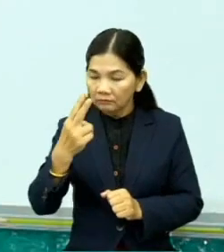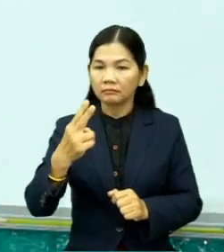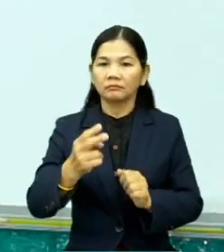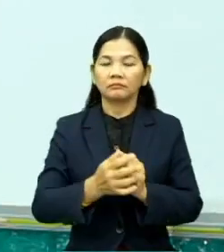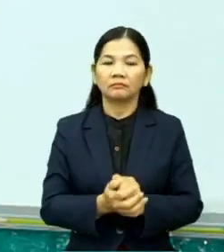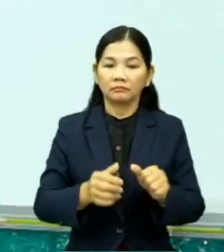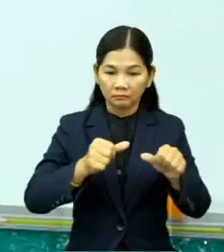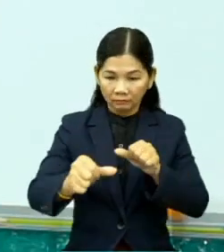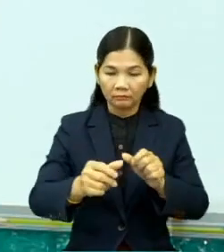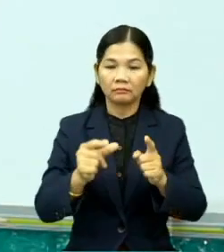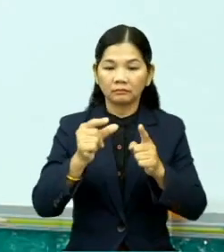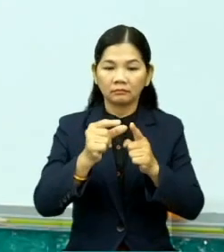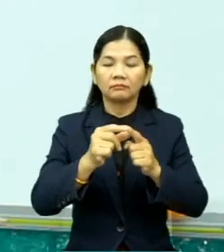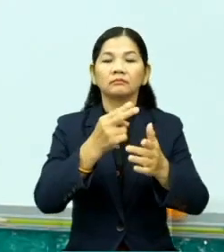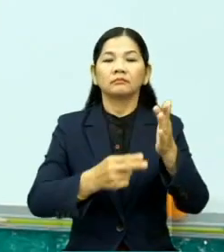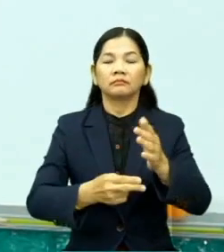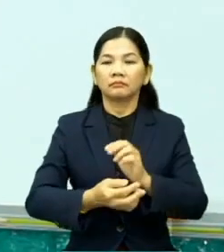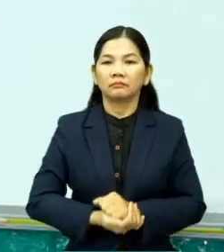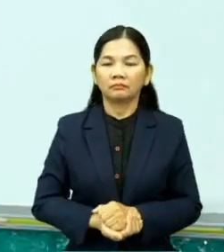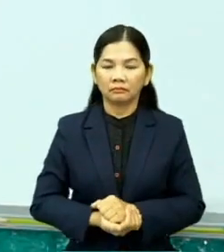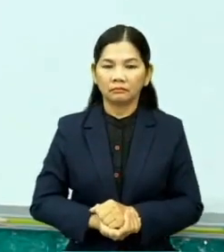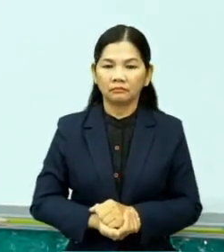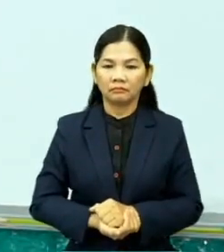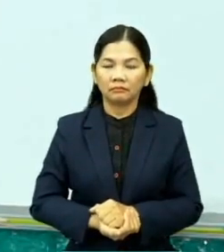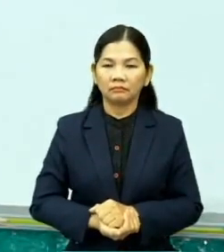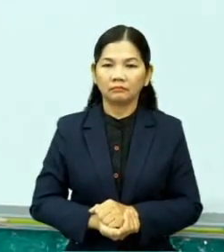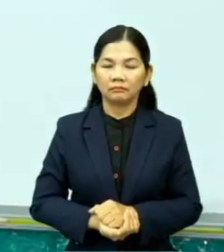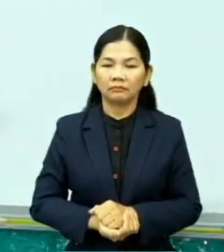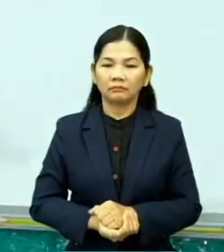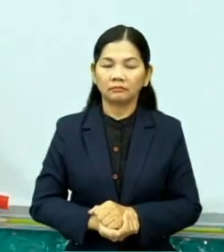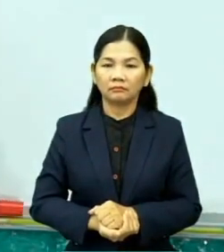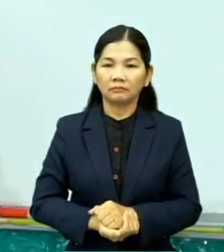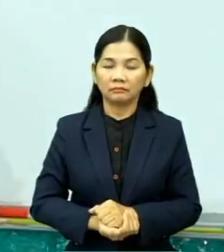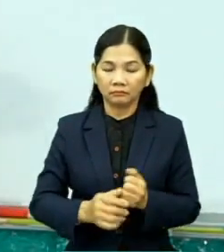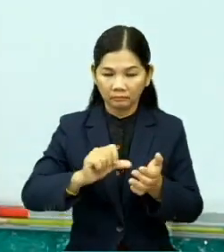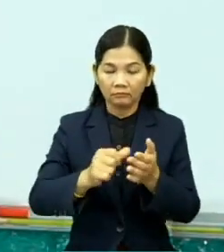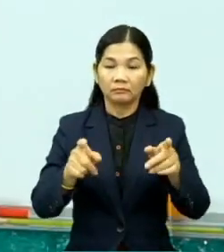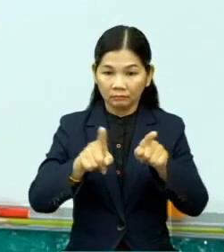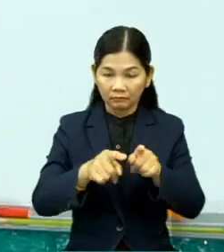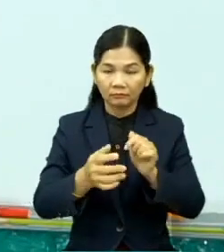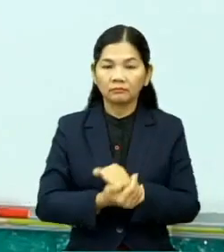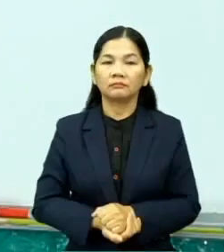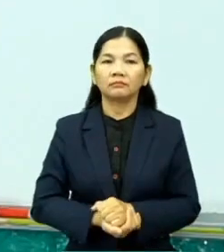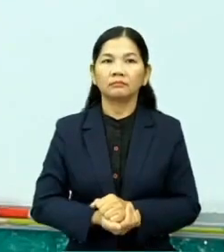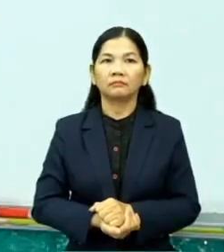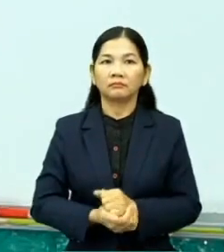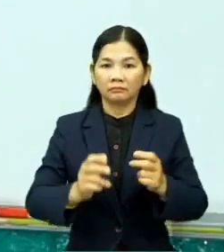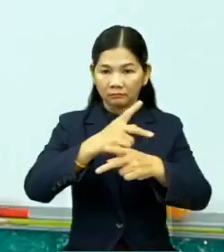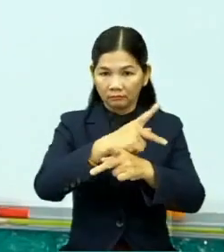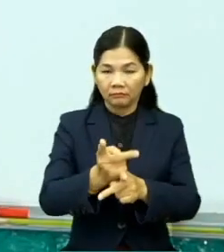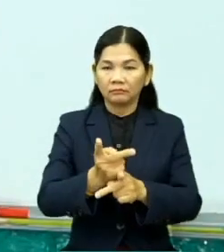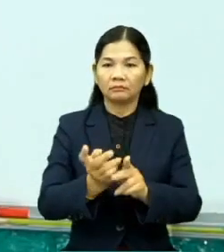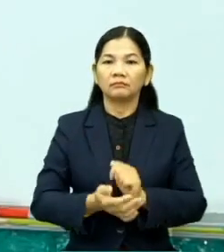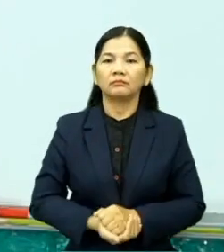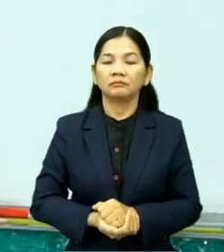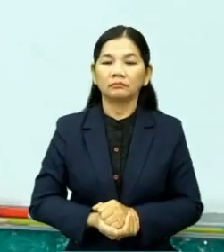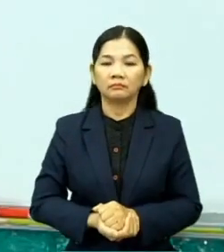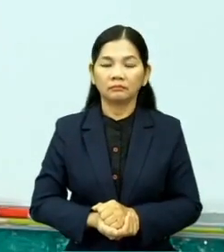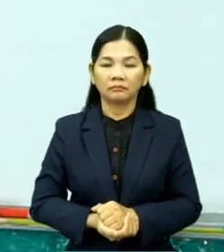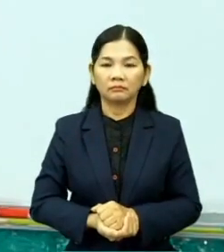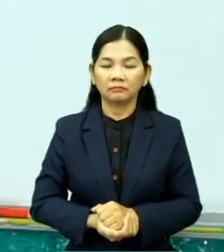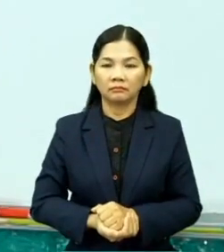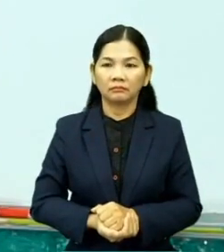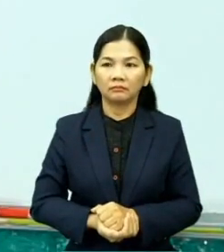ទៀតតើមានពាក្យអ្វីទៀតទៅកូនចាដែលមានន័យដូចនឹងពាក្យចាផលិតចាតោះឥឡូ